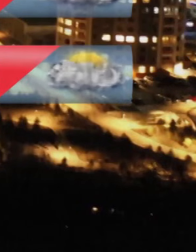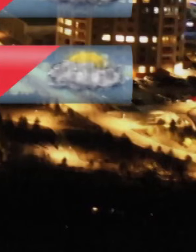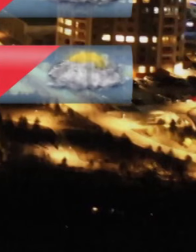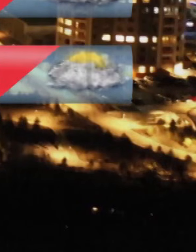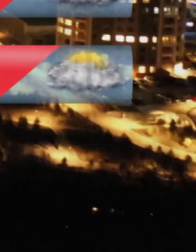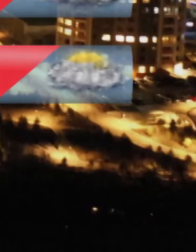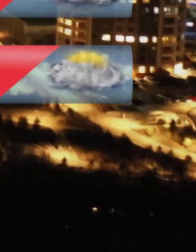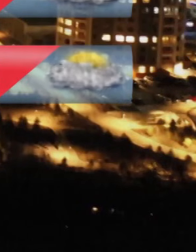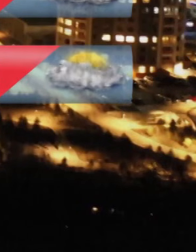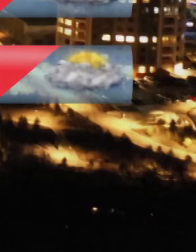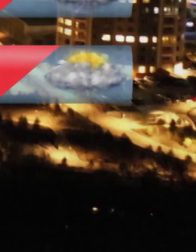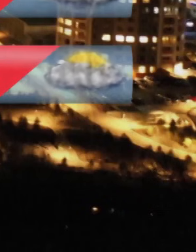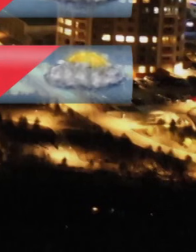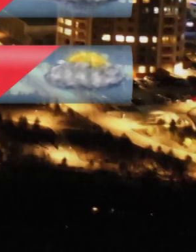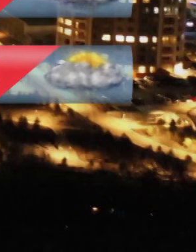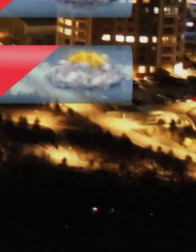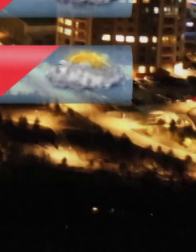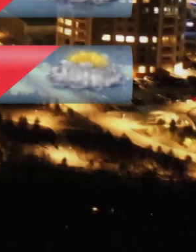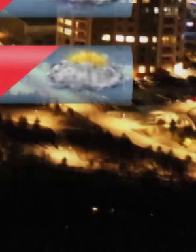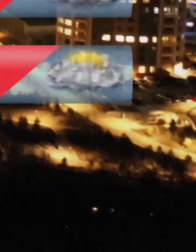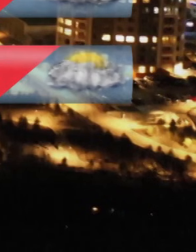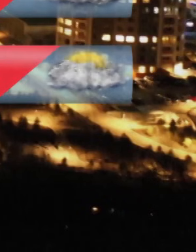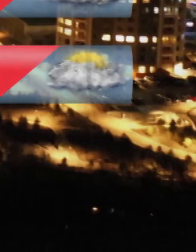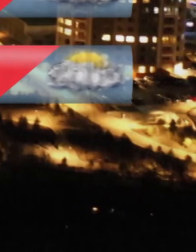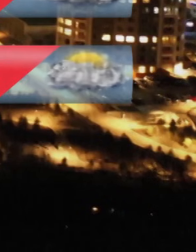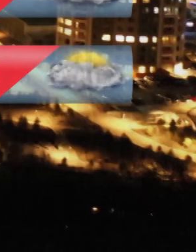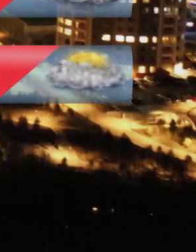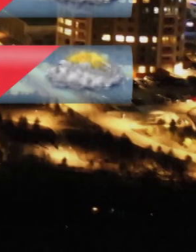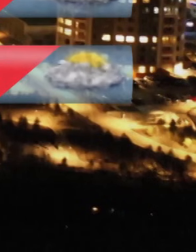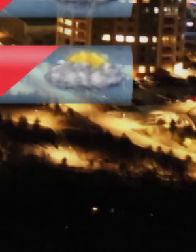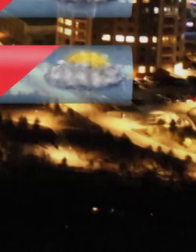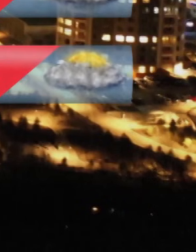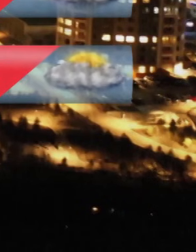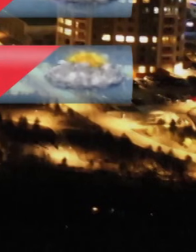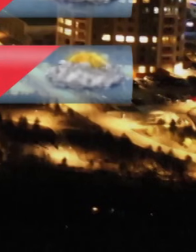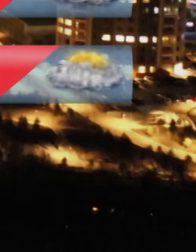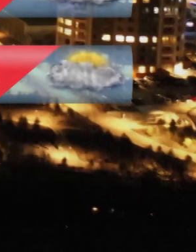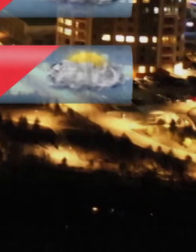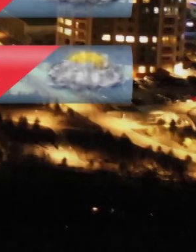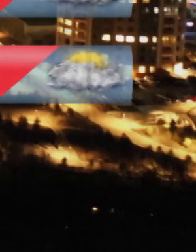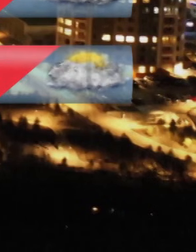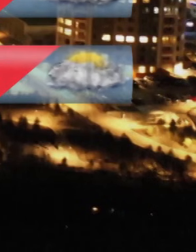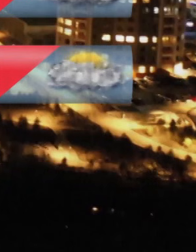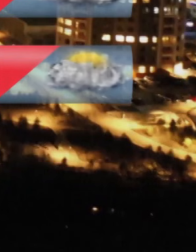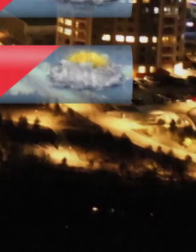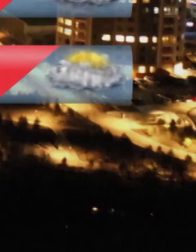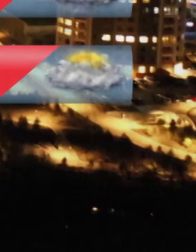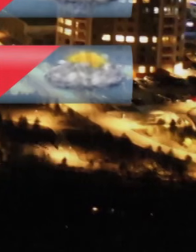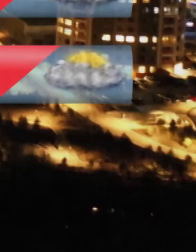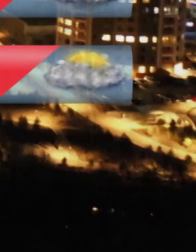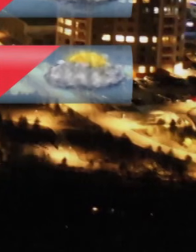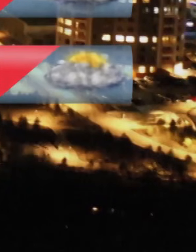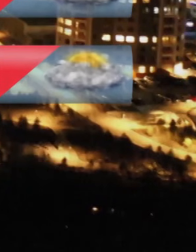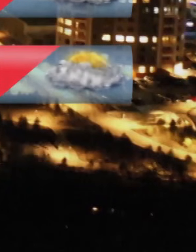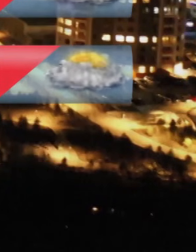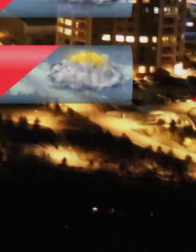шөнө 15-18 өдөртөө 27-26 хэм дулаан байна. Лавг болон пүрэв гарагуудад үйлдрэхэг шөнө 16 өдөртөө 29-31 хэм